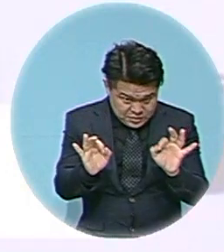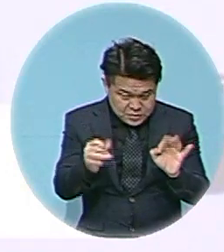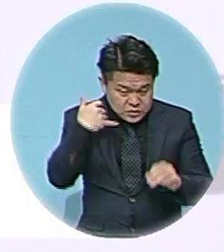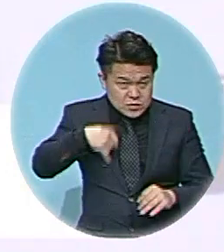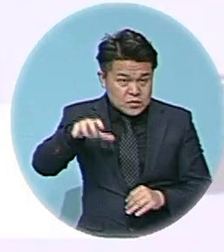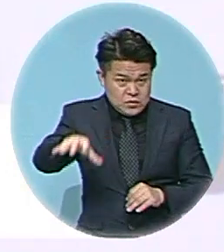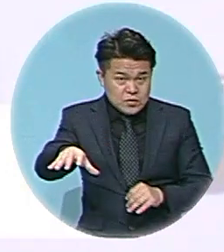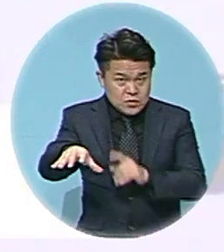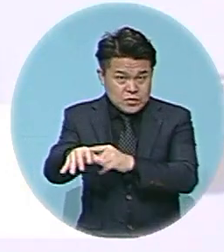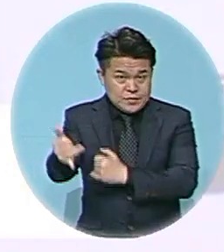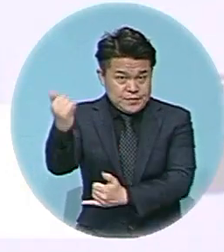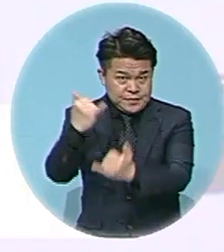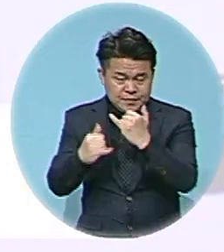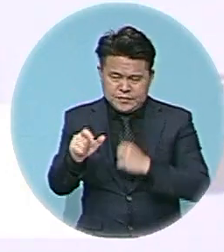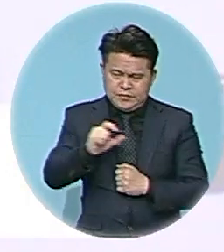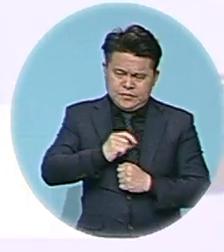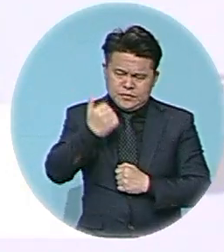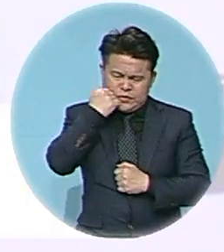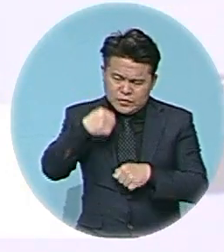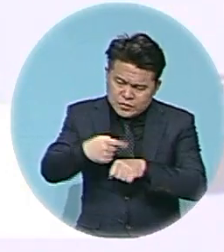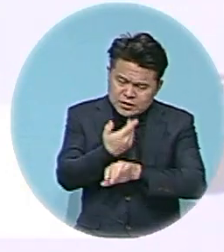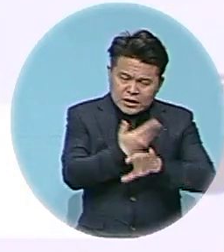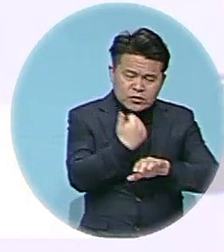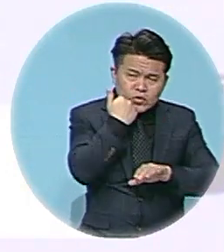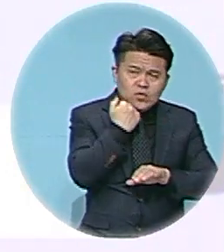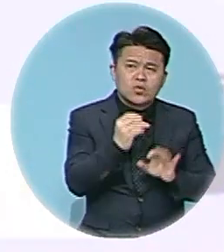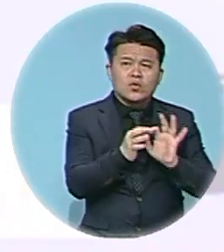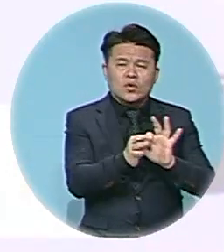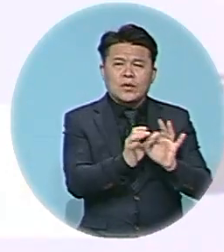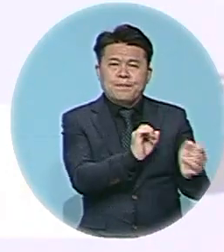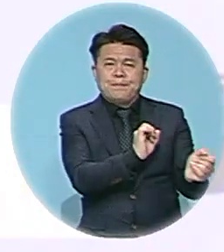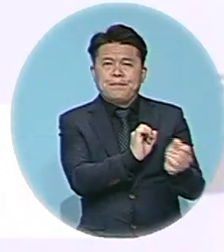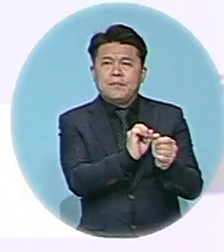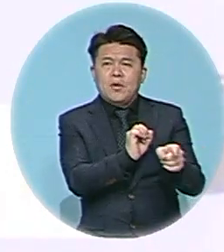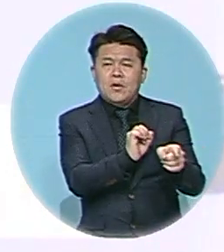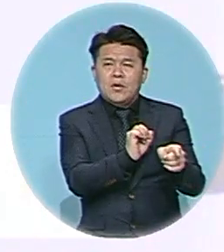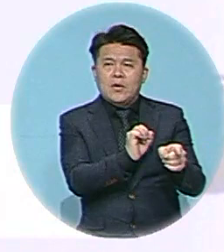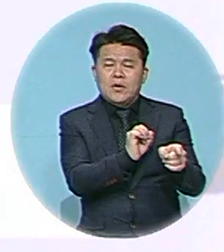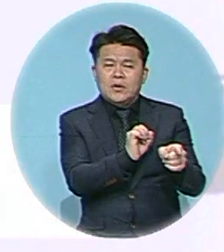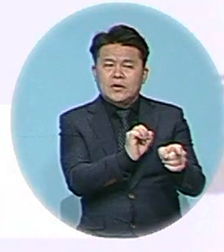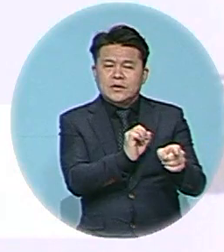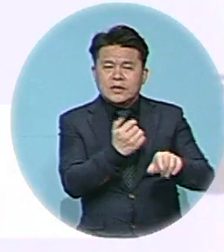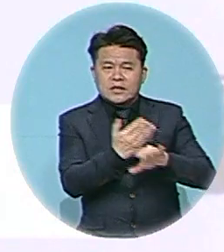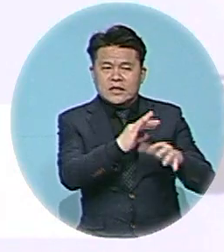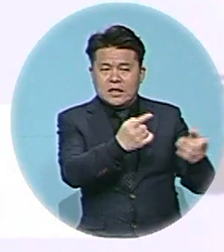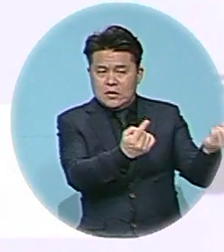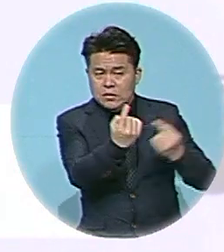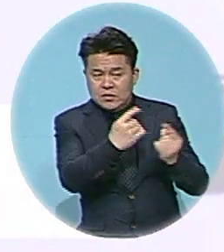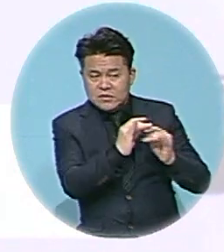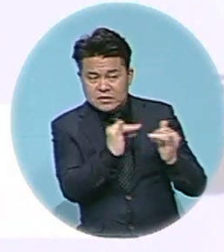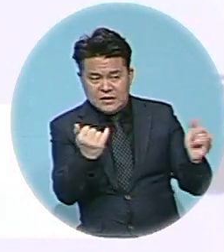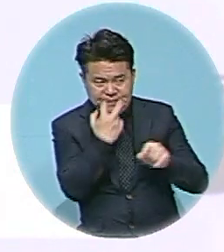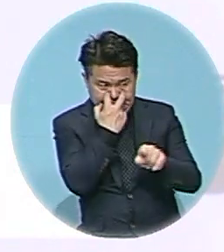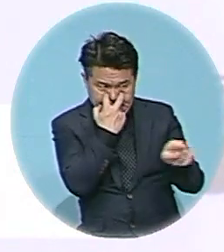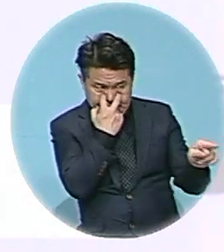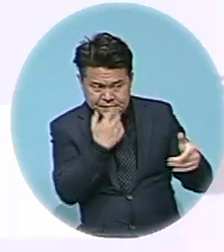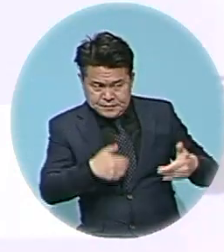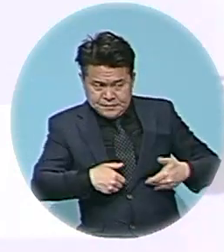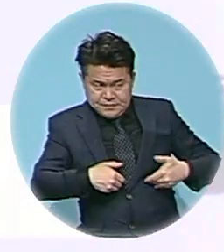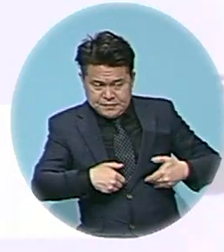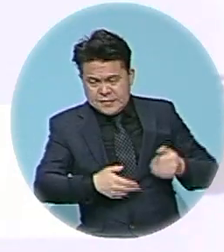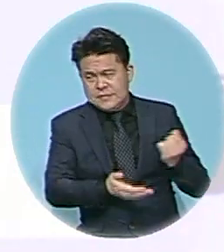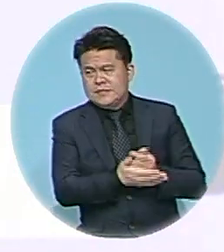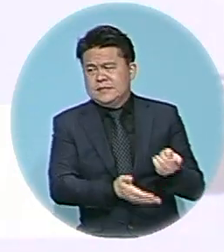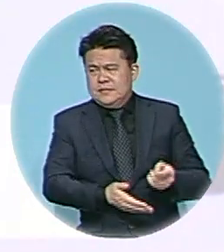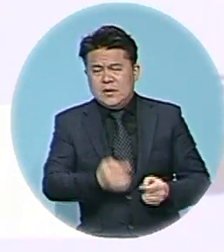중국에서 입국한 의심 환자 이외의 환자들에게도 적극적인 진단검사를 실시했으면 하는